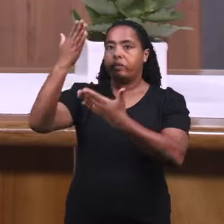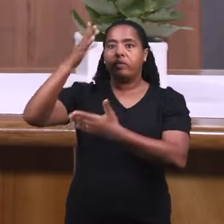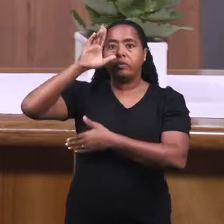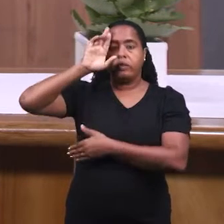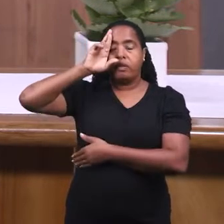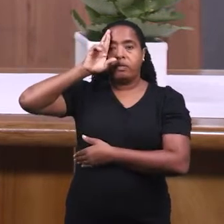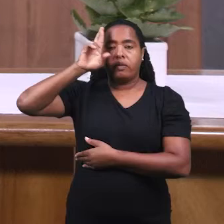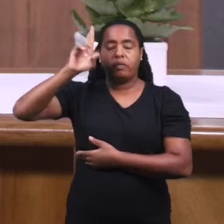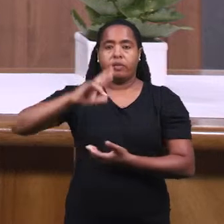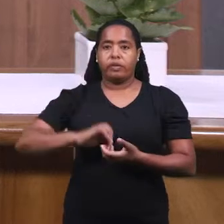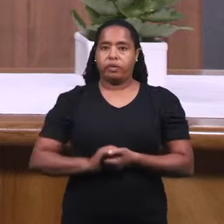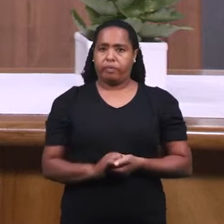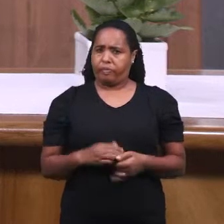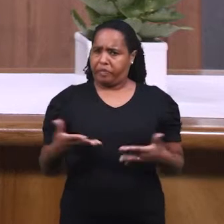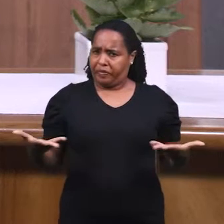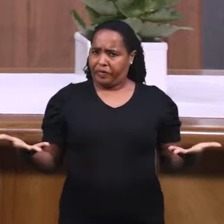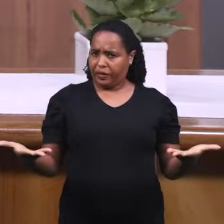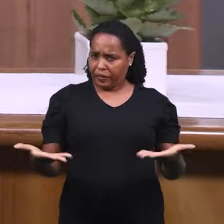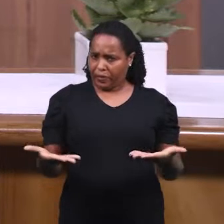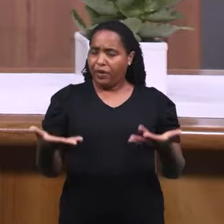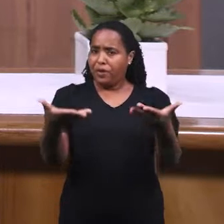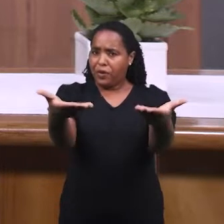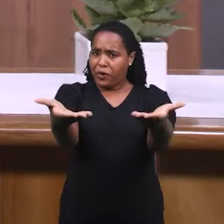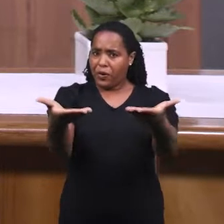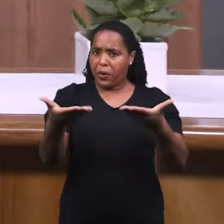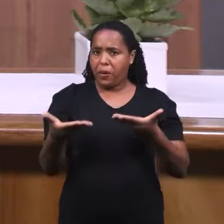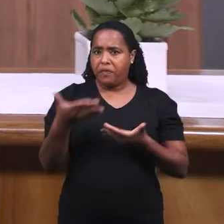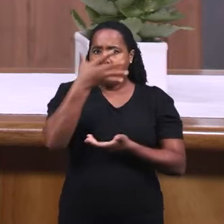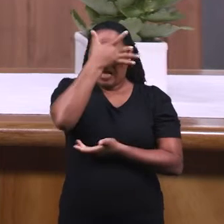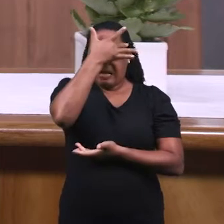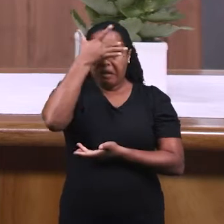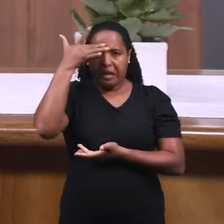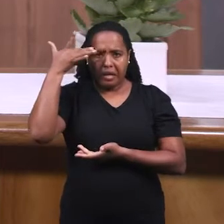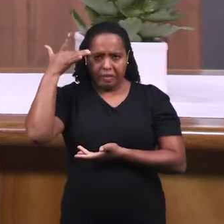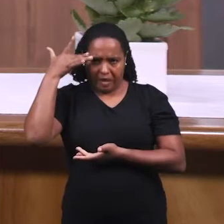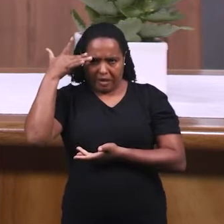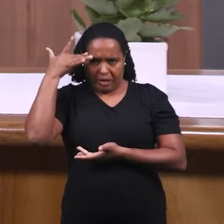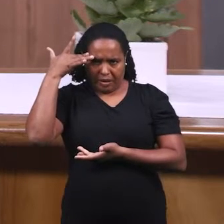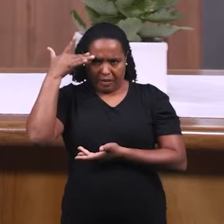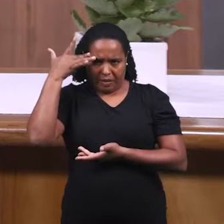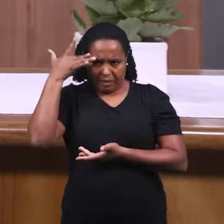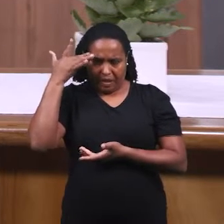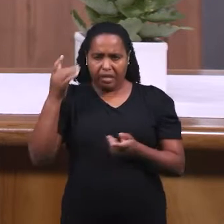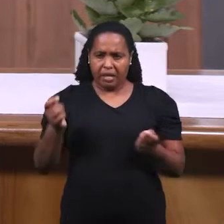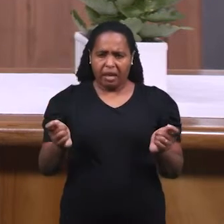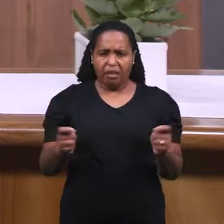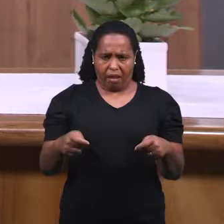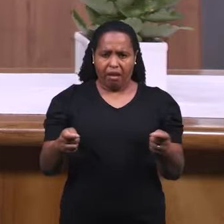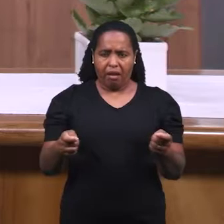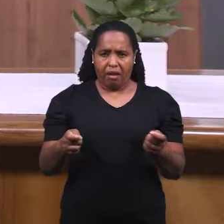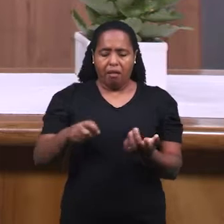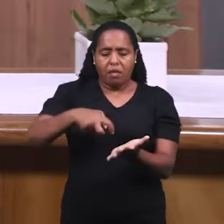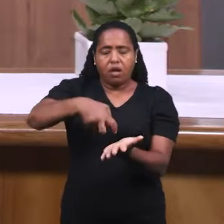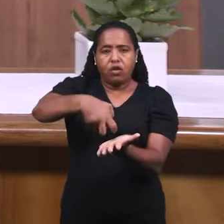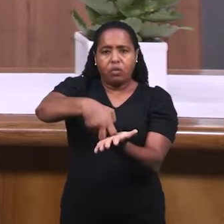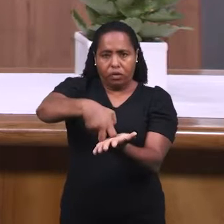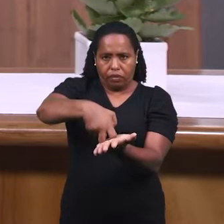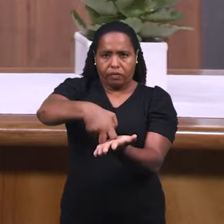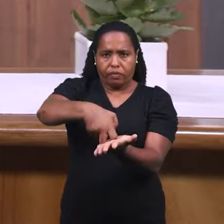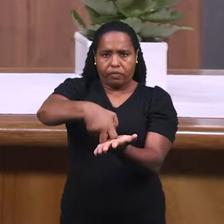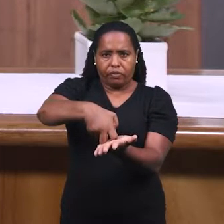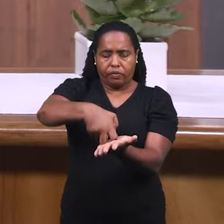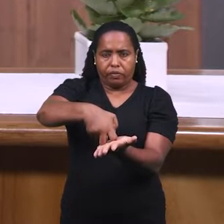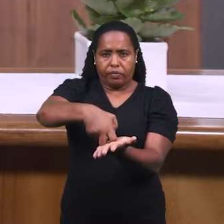мы встанем на колени для того, чтобы нам взывать Господу. Господь и Бог, мы взываем к Тебе.